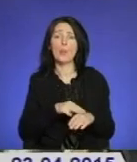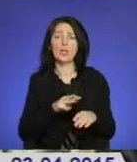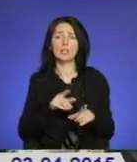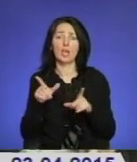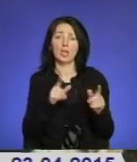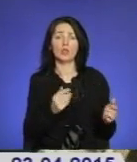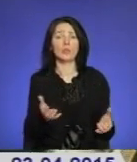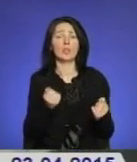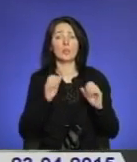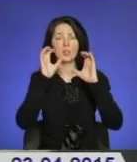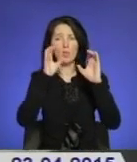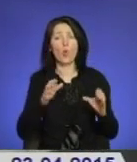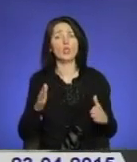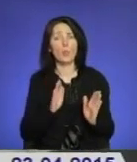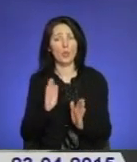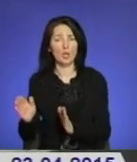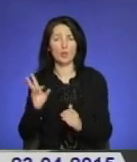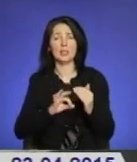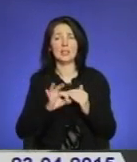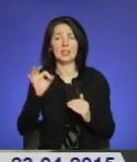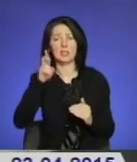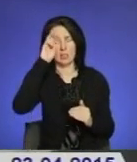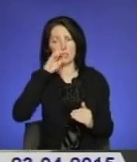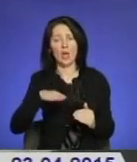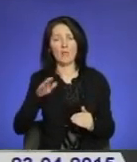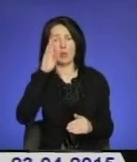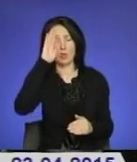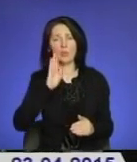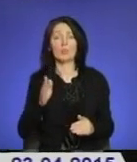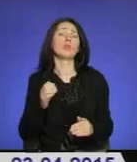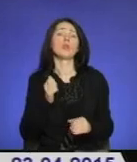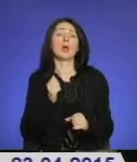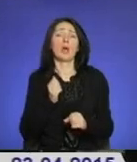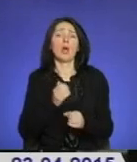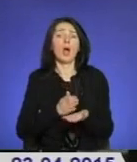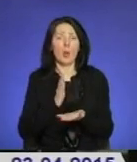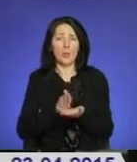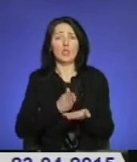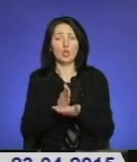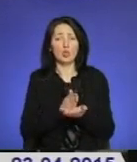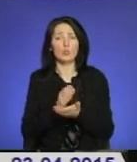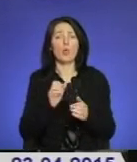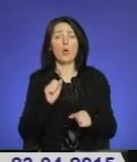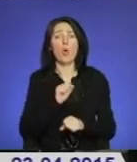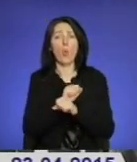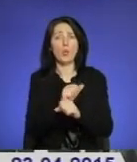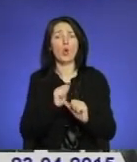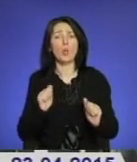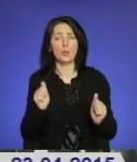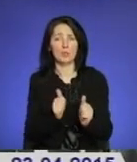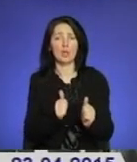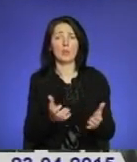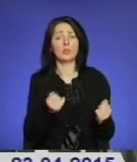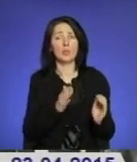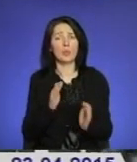на схід нашої держави. Хлопці будуть нести службу на блокпостах, патрулюватимуть та охоронятимуть стратегічні об'єкти. Підрозділ забезпечений всім